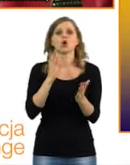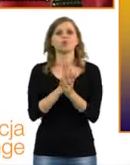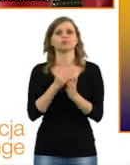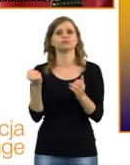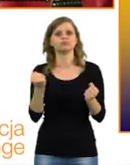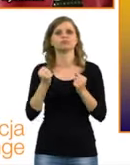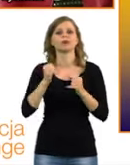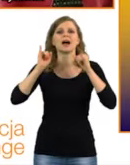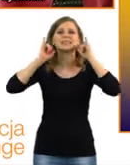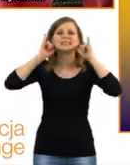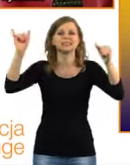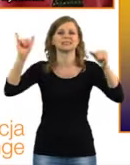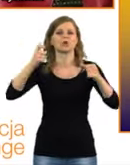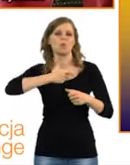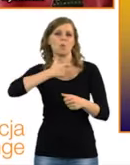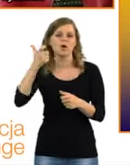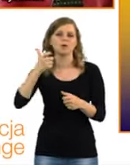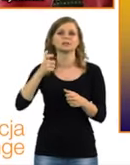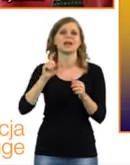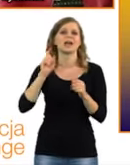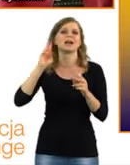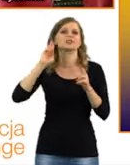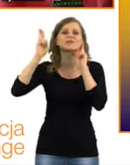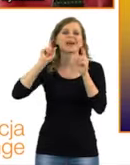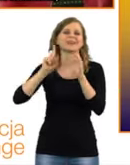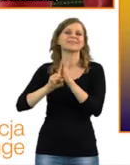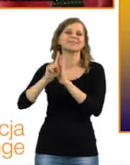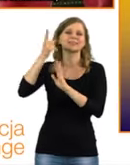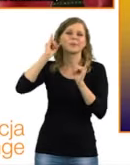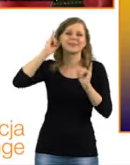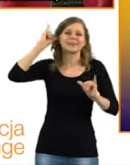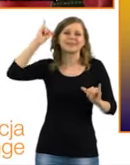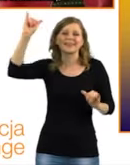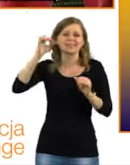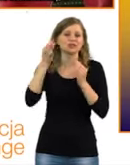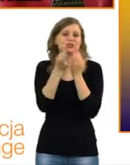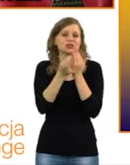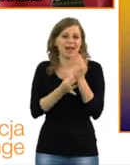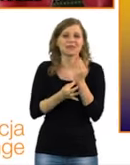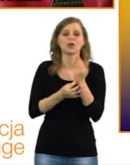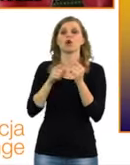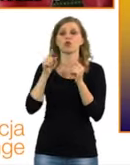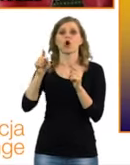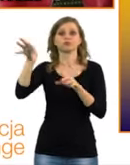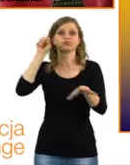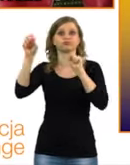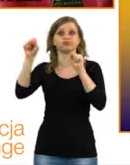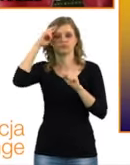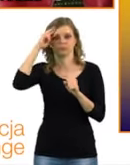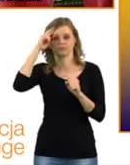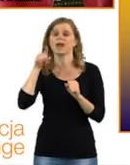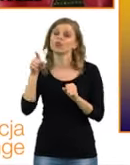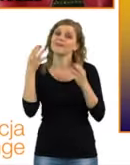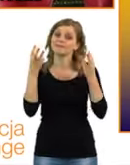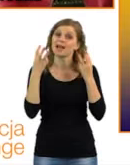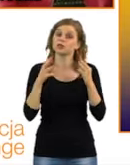dużej częstotliwości, czyli tak zwanych dźwięków wysokich. Ma to ogromne znaczenie, ponieważ trzeba do tego